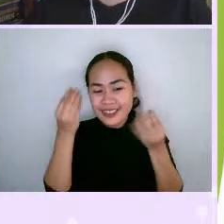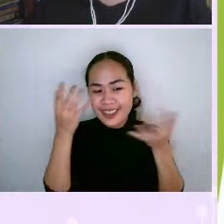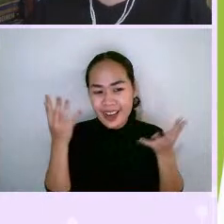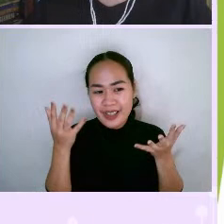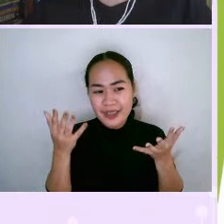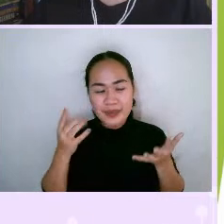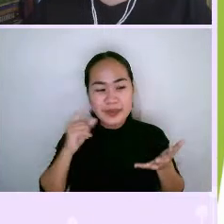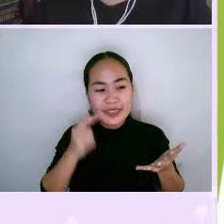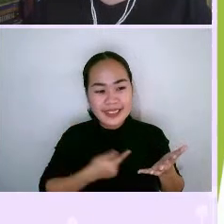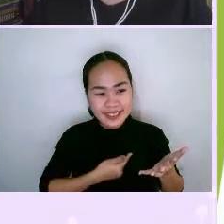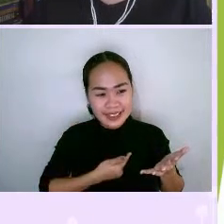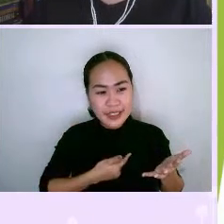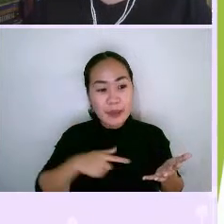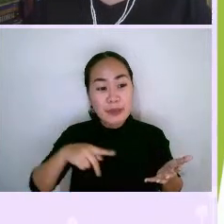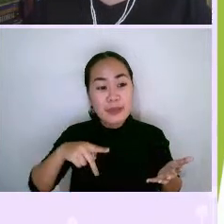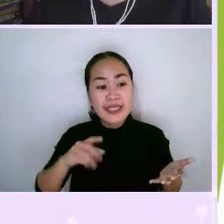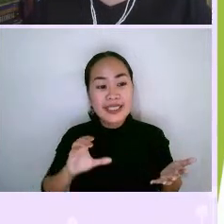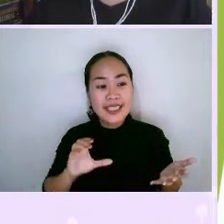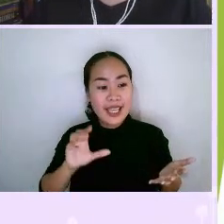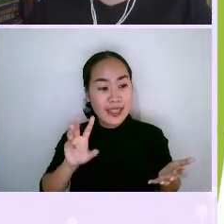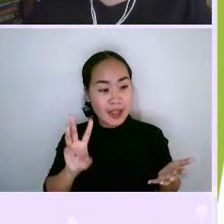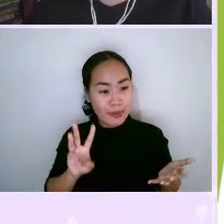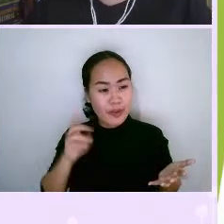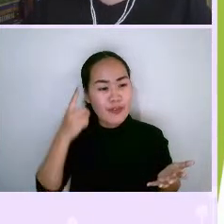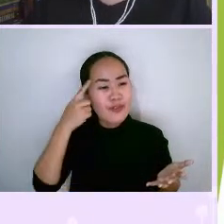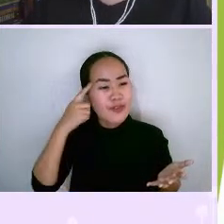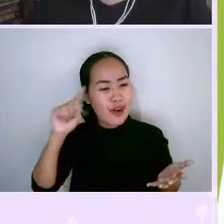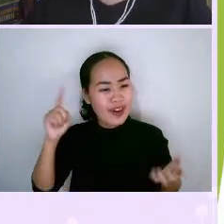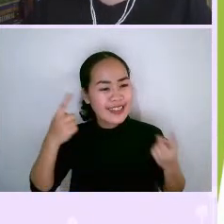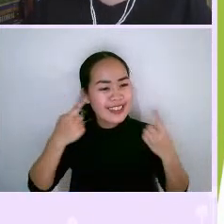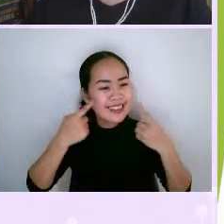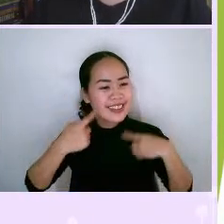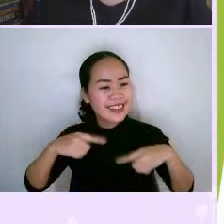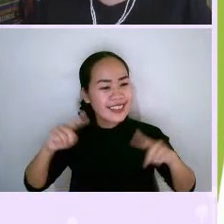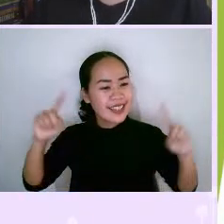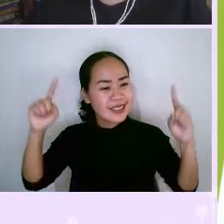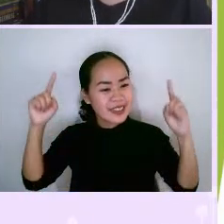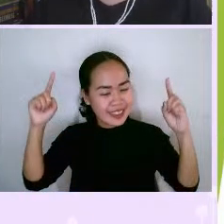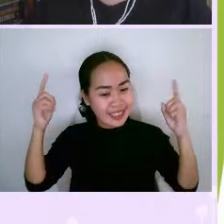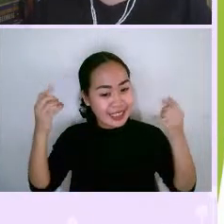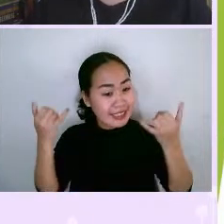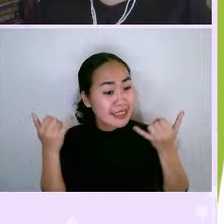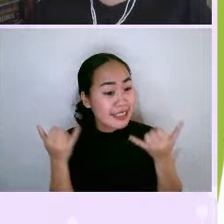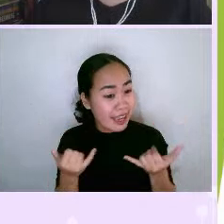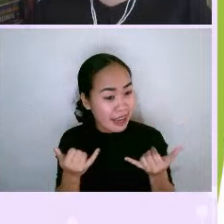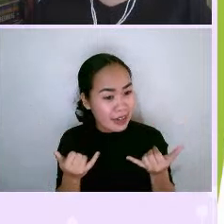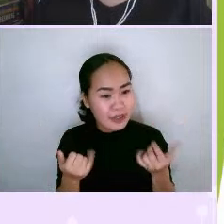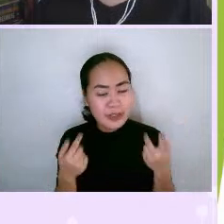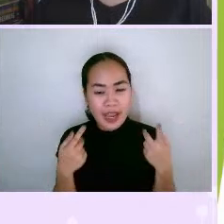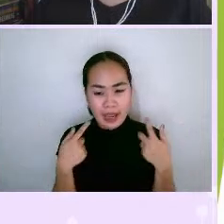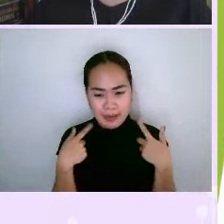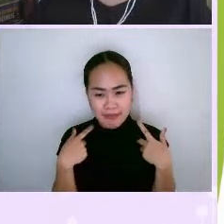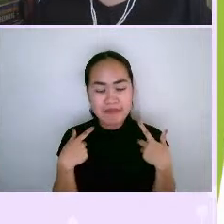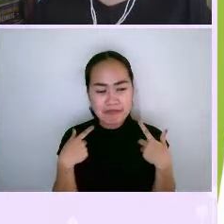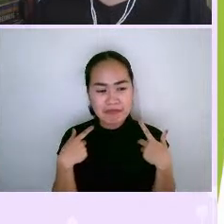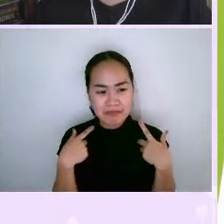on Women for successfully holding this